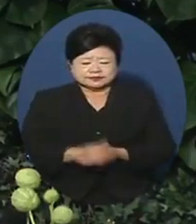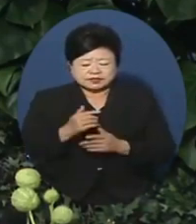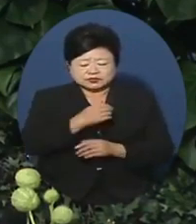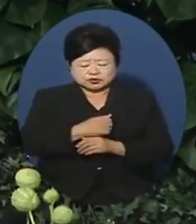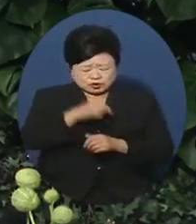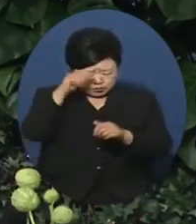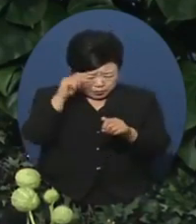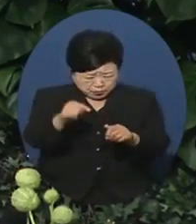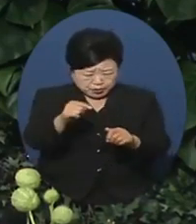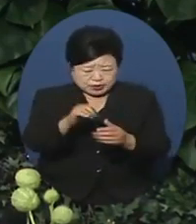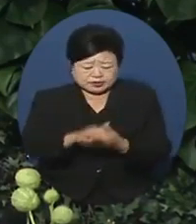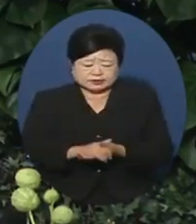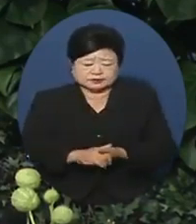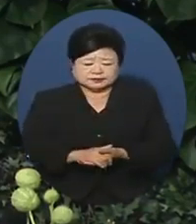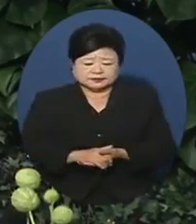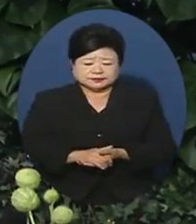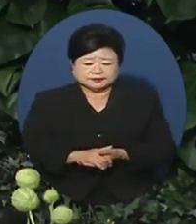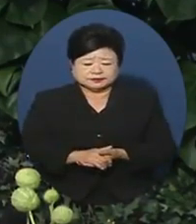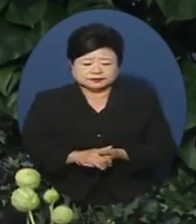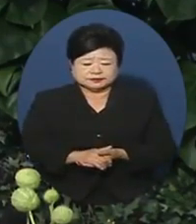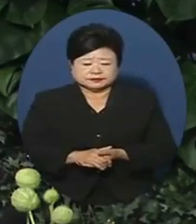나사렛 예수 그리스도 이름으로